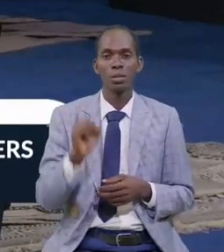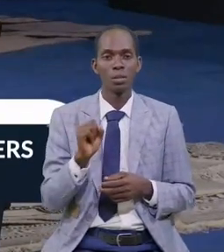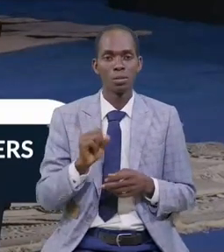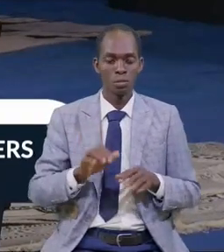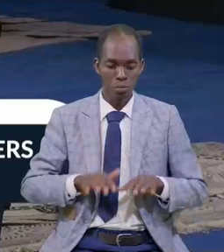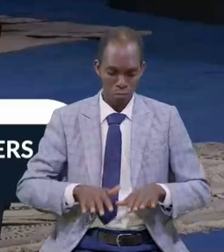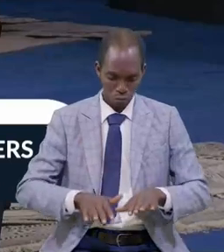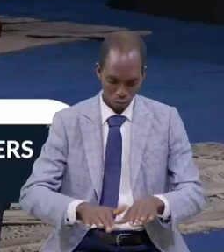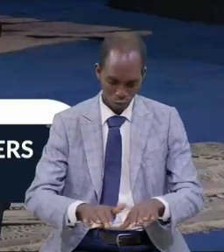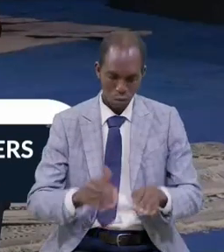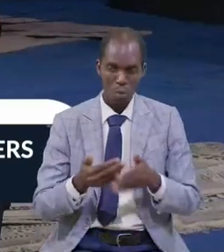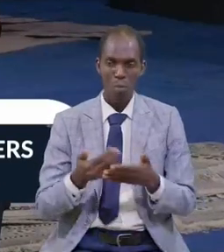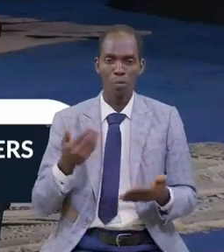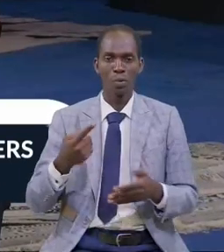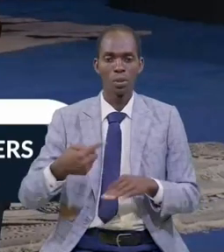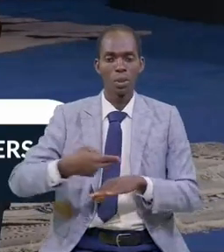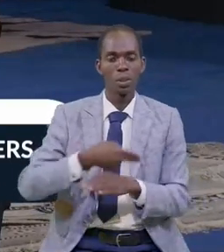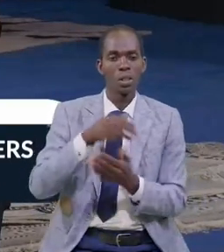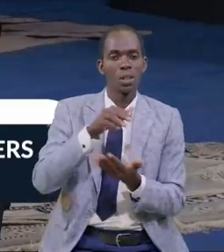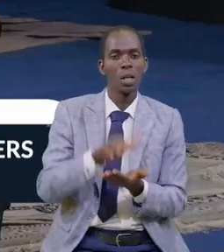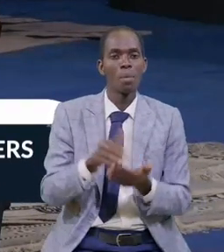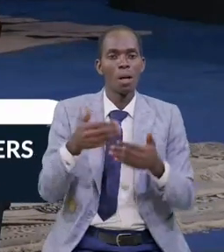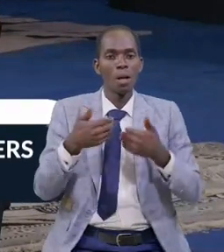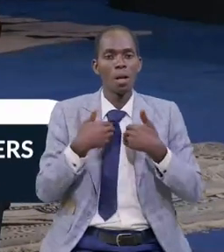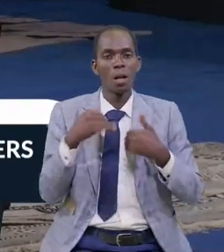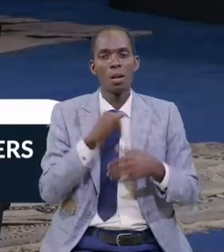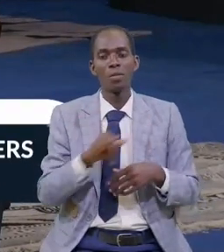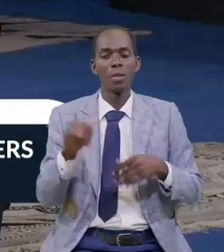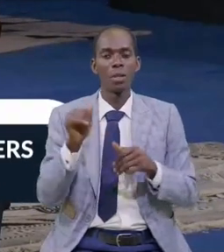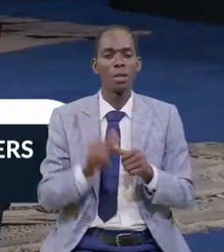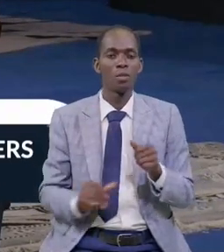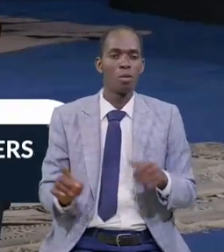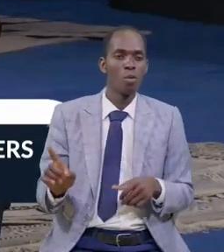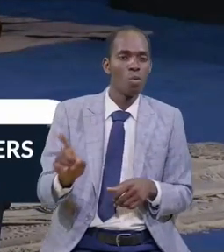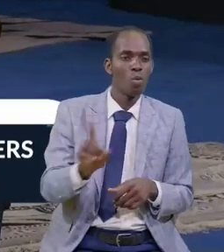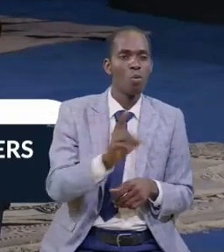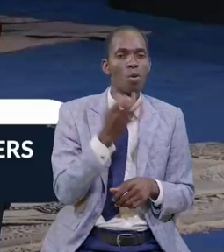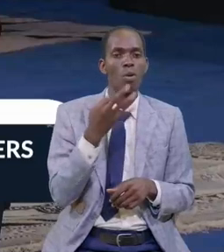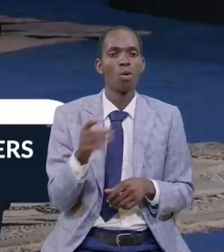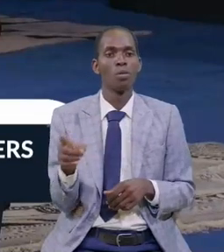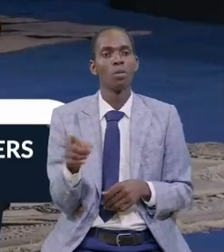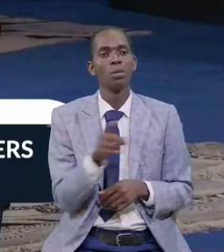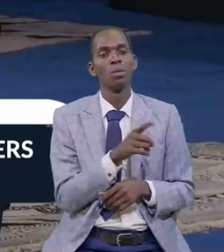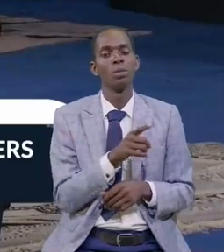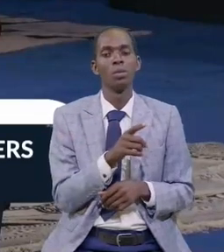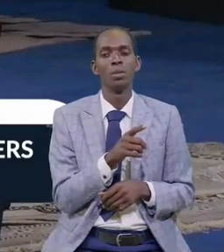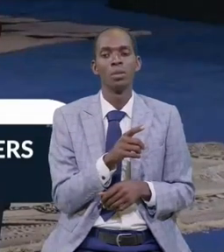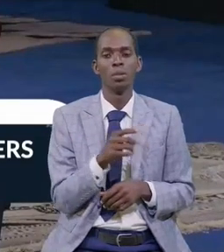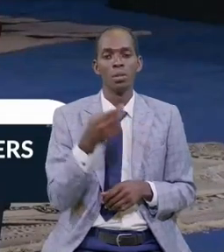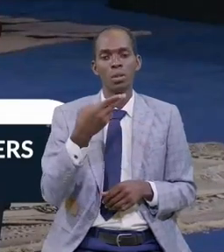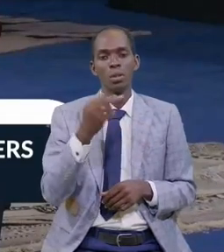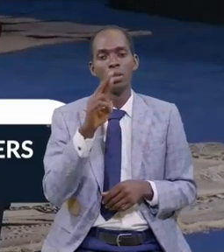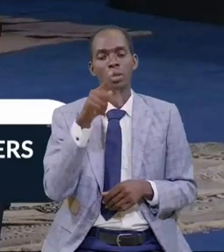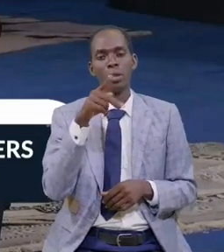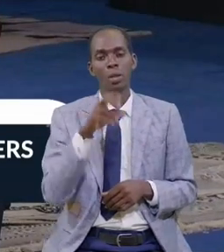prosternit devant l'agneau tenant chacun une harpe